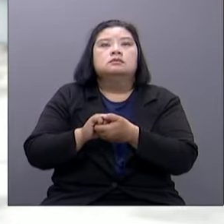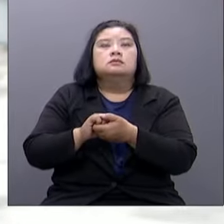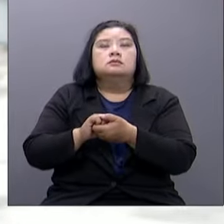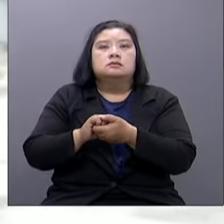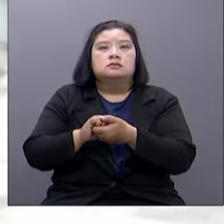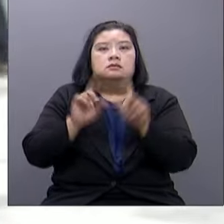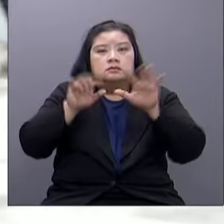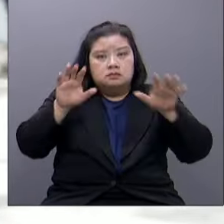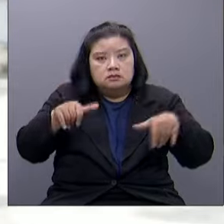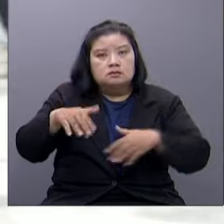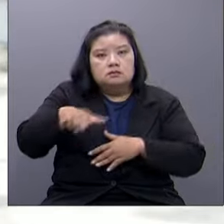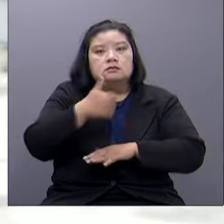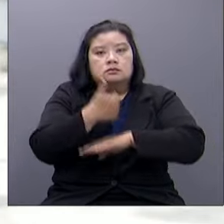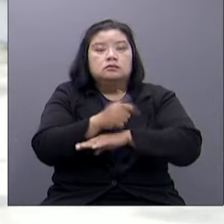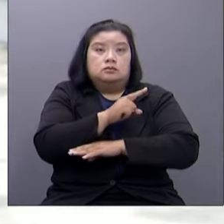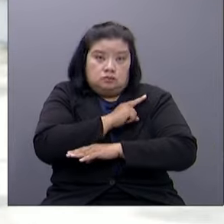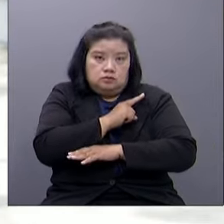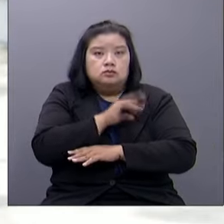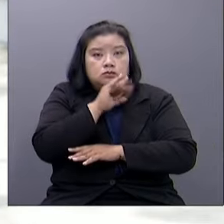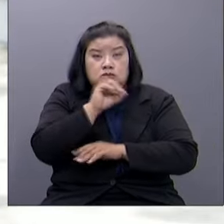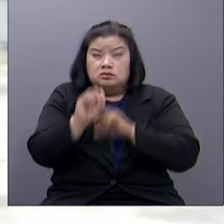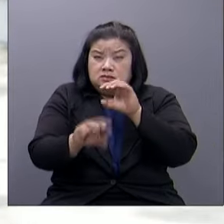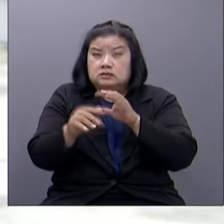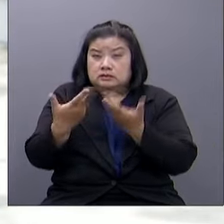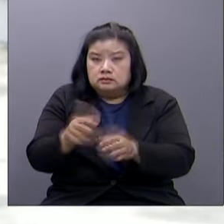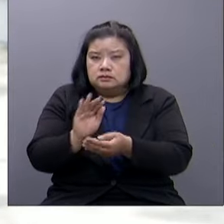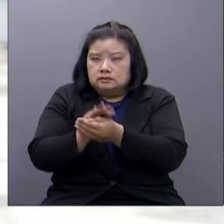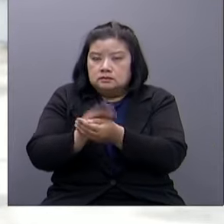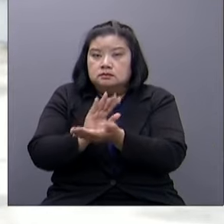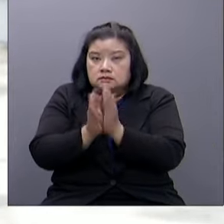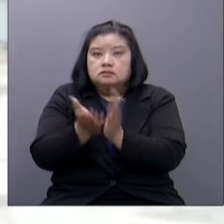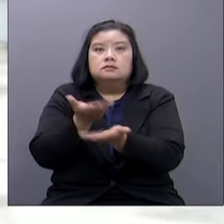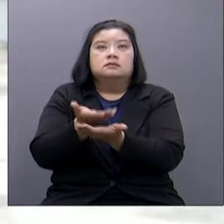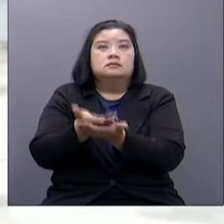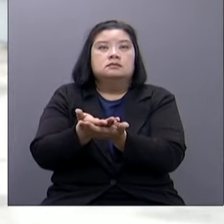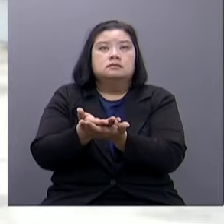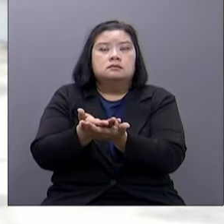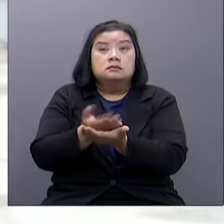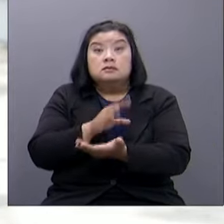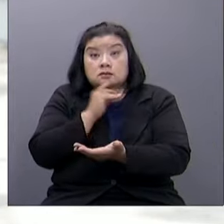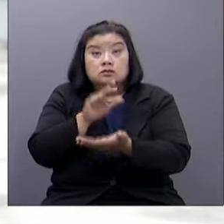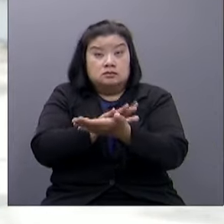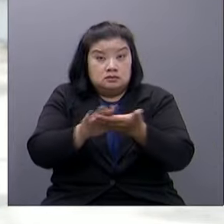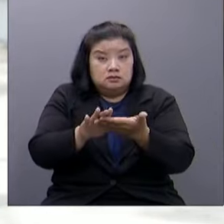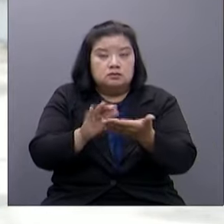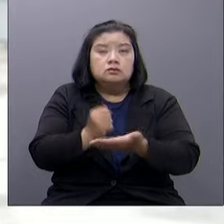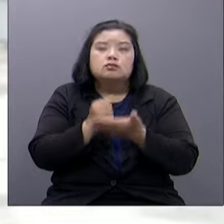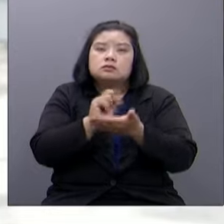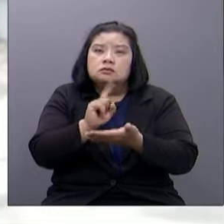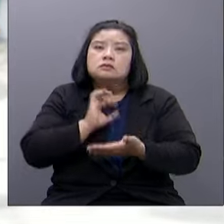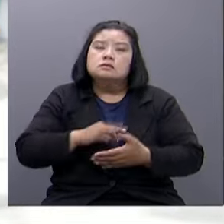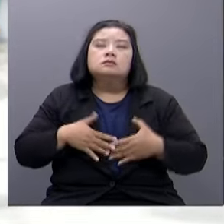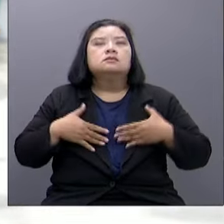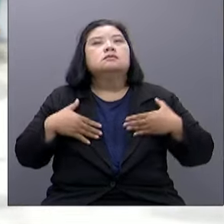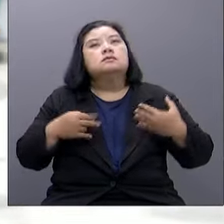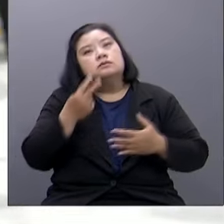ทำกิจกรรมการเก็บขยะเพราะว่าทำให้สิ่งแวดล้อมของเราเนี่ยน่าอยู่แล้วก็น่ามองอะไรเงี้ยแล้วก็เ